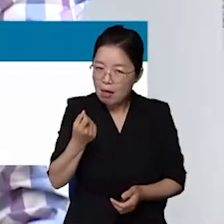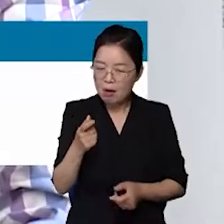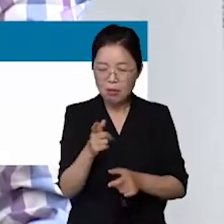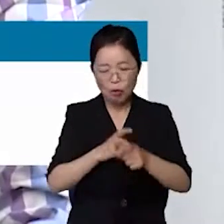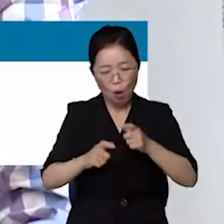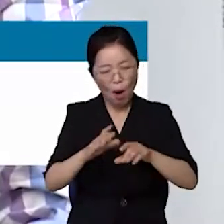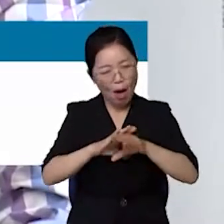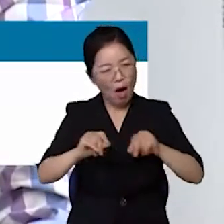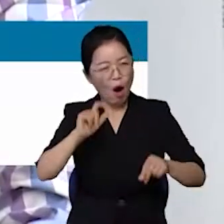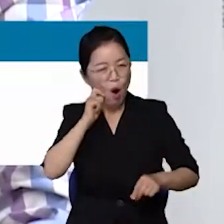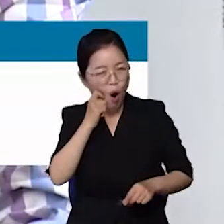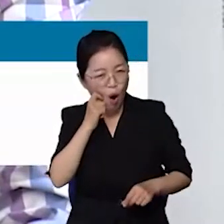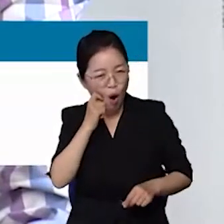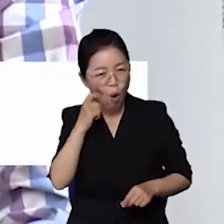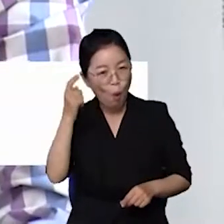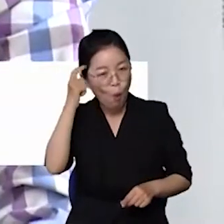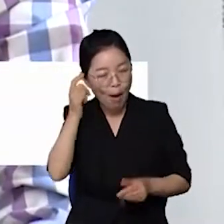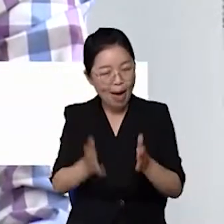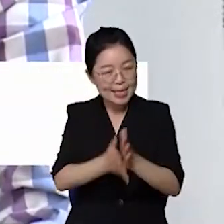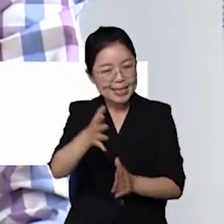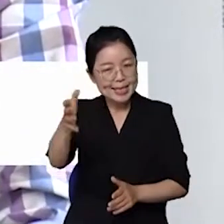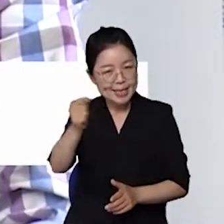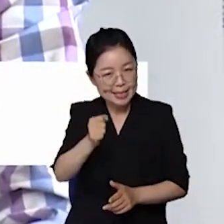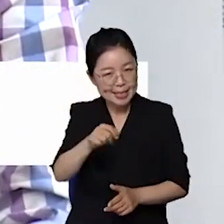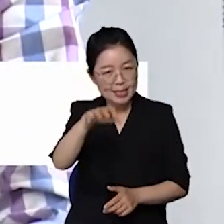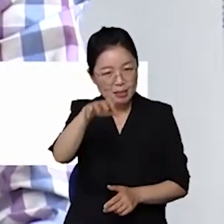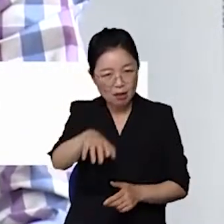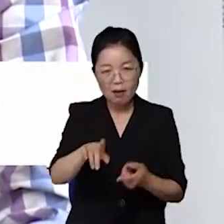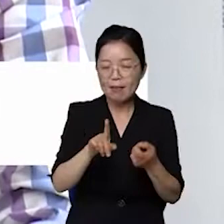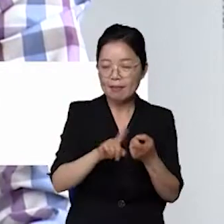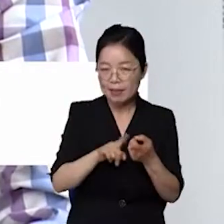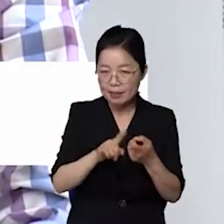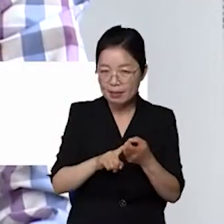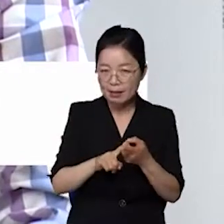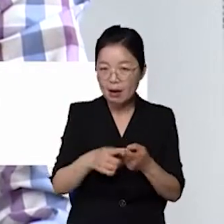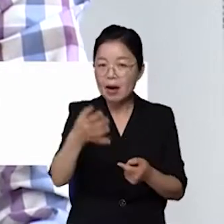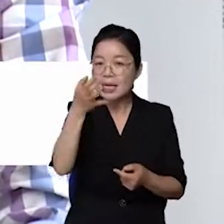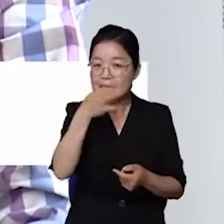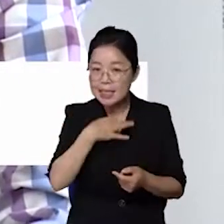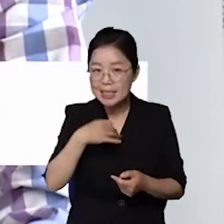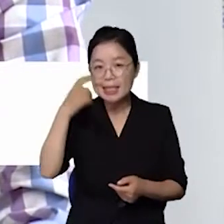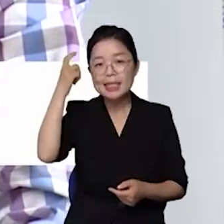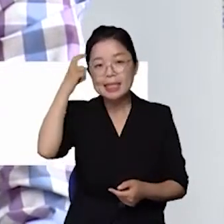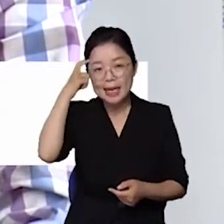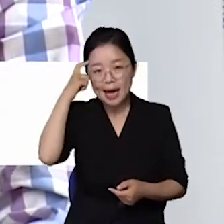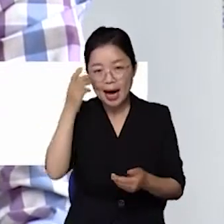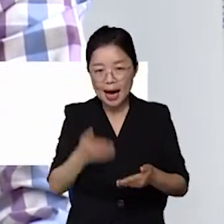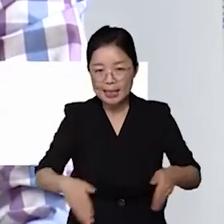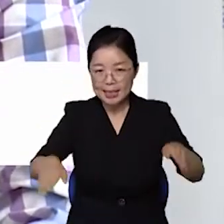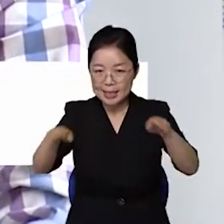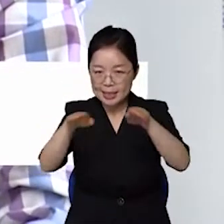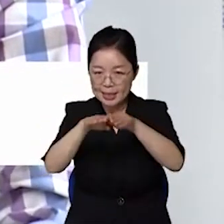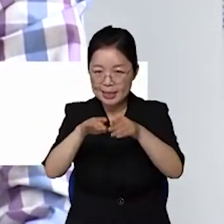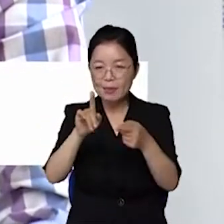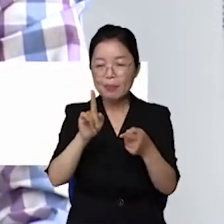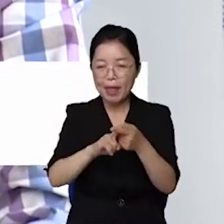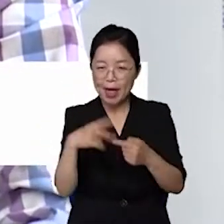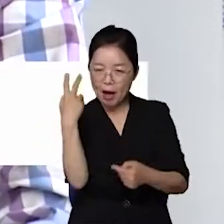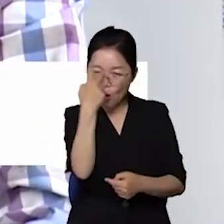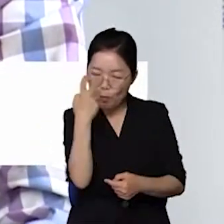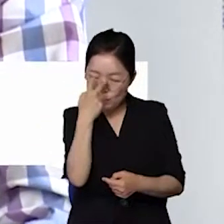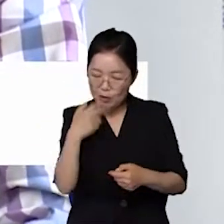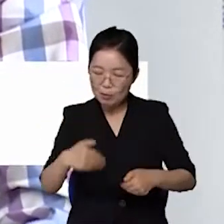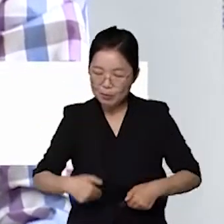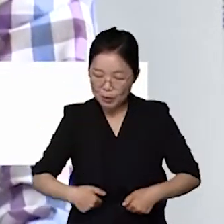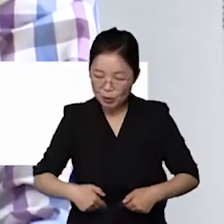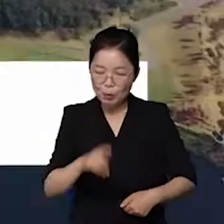시가 소유하고 있는 부지란 말이에요. 그런 공간까지 민간 수익을 고려한 시설물이 꼭 들어와야 되는가에 대해서 진짜 검토가 필요하다는